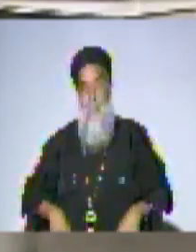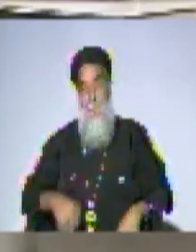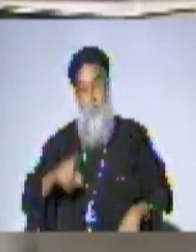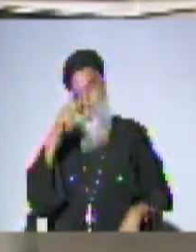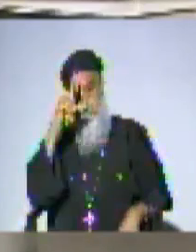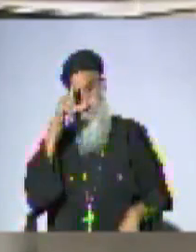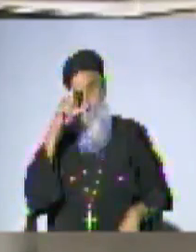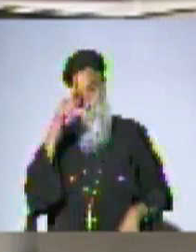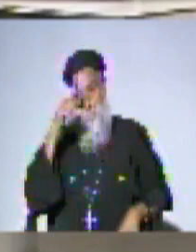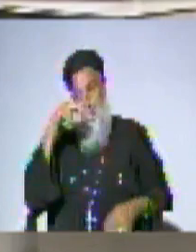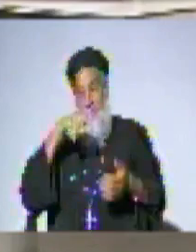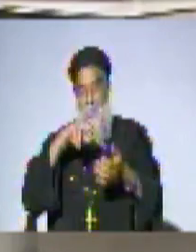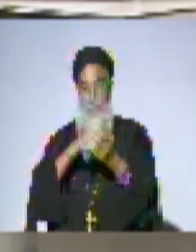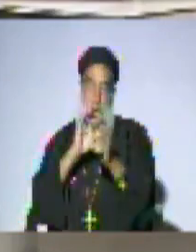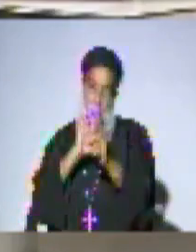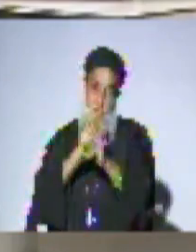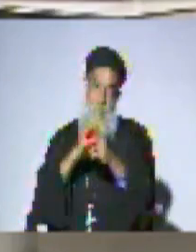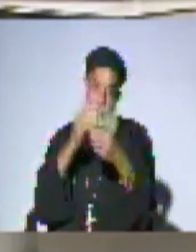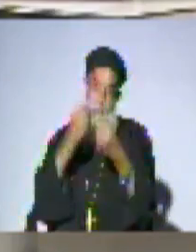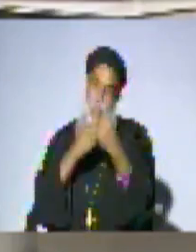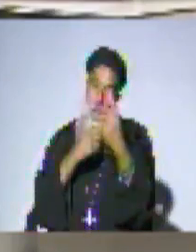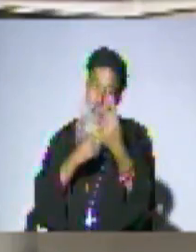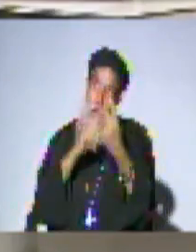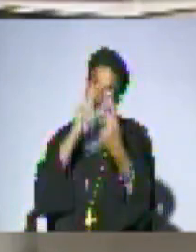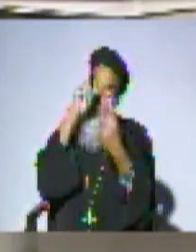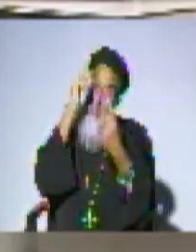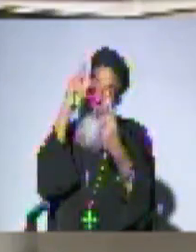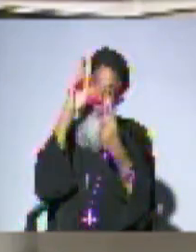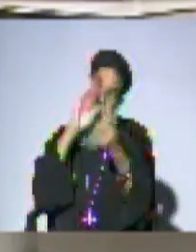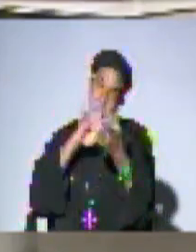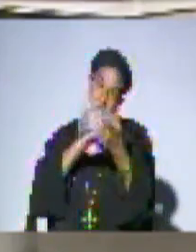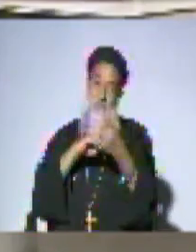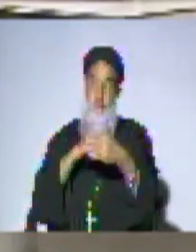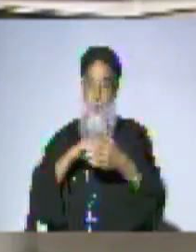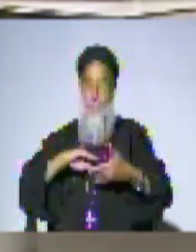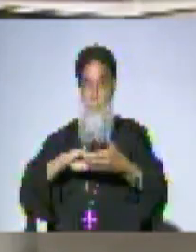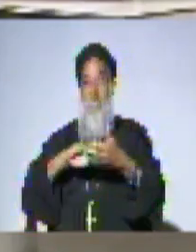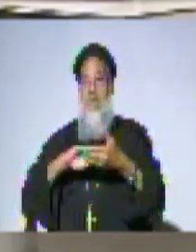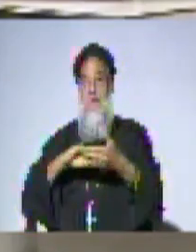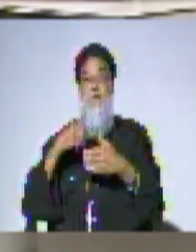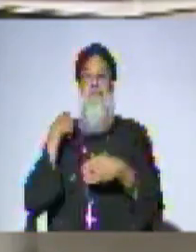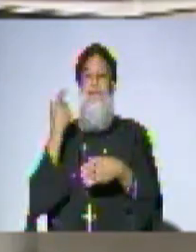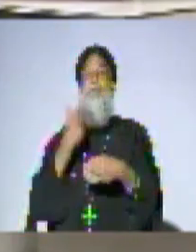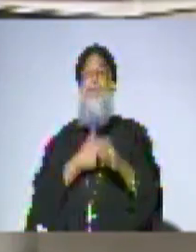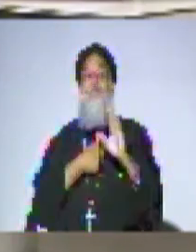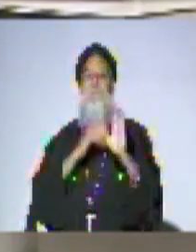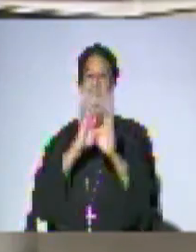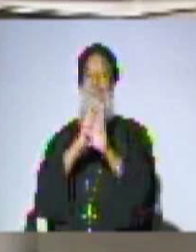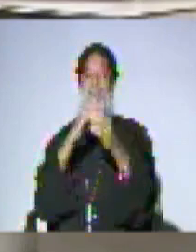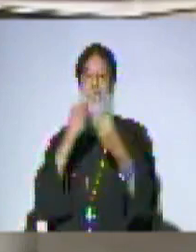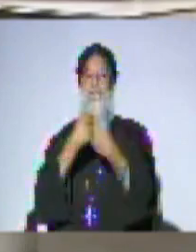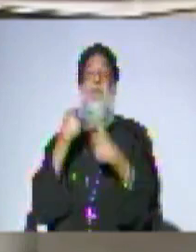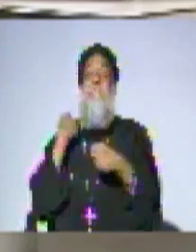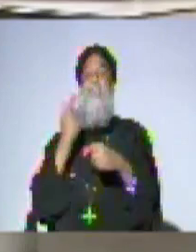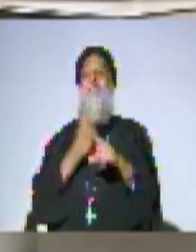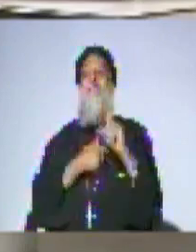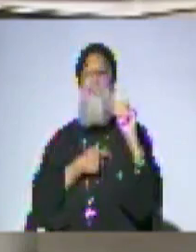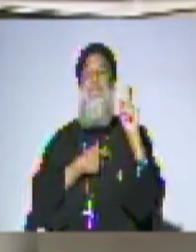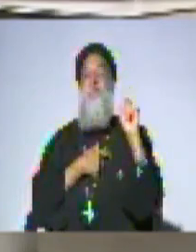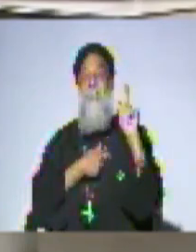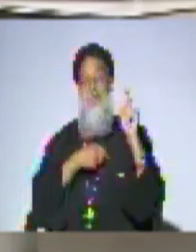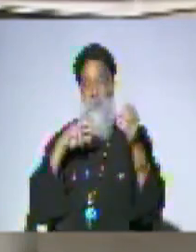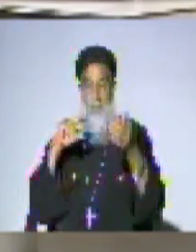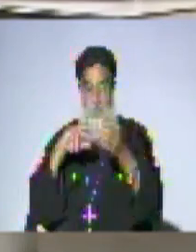ربنا اللي بيفعل المعجزة بتشفع القديس بتشفعهم. بالظبط كده، ولذلك